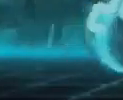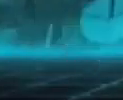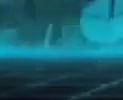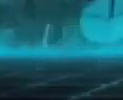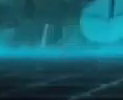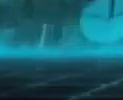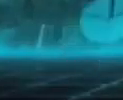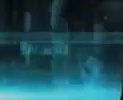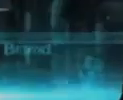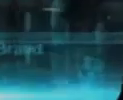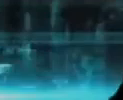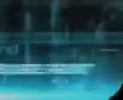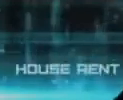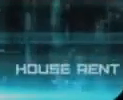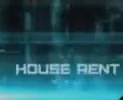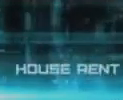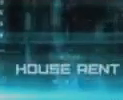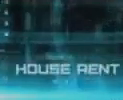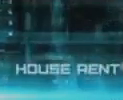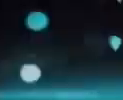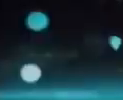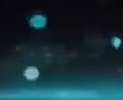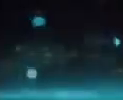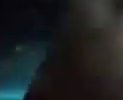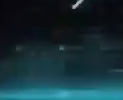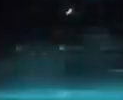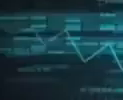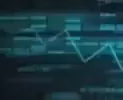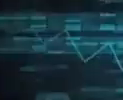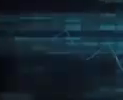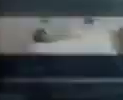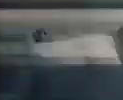24 घंटे करते ये काम, पेमेंट आसान और रहे आराम।